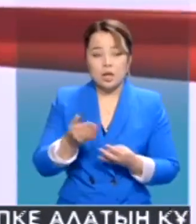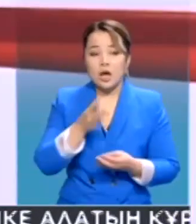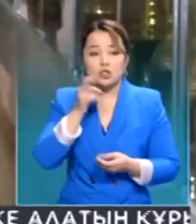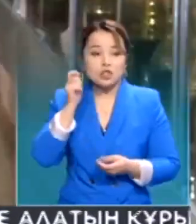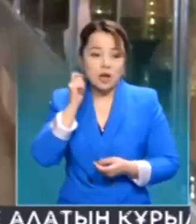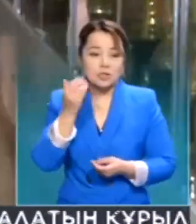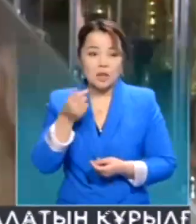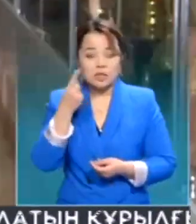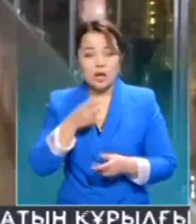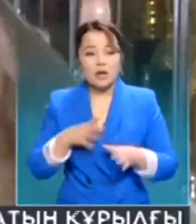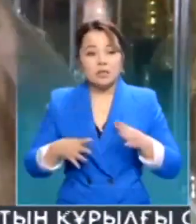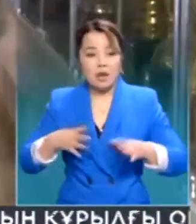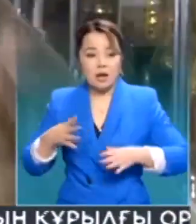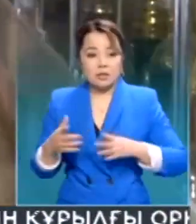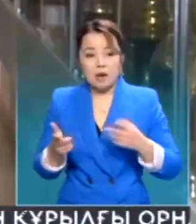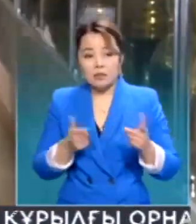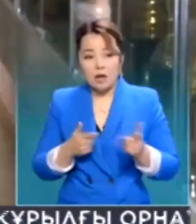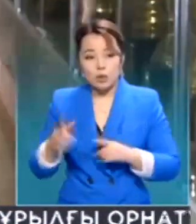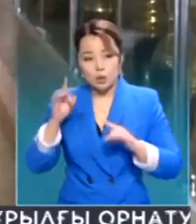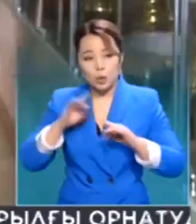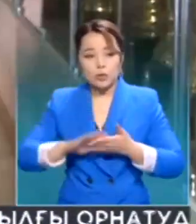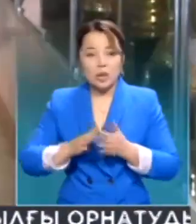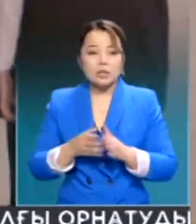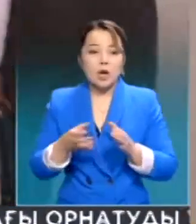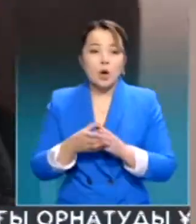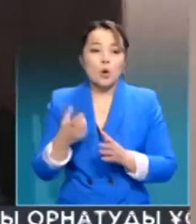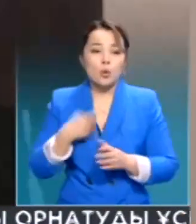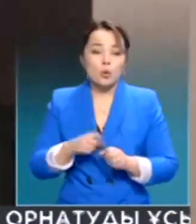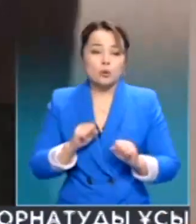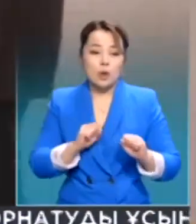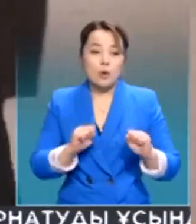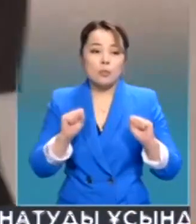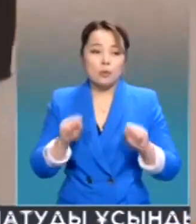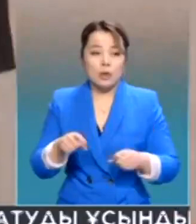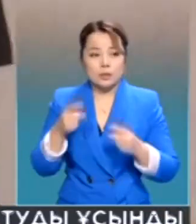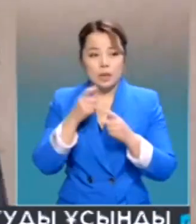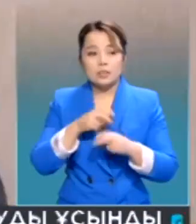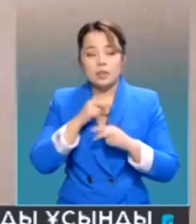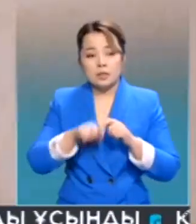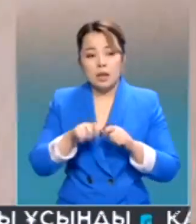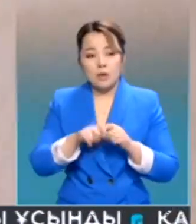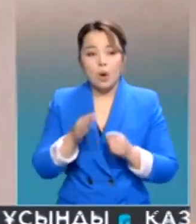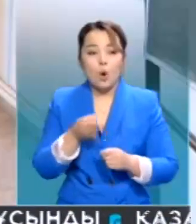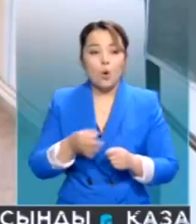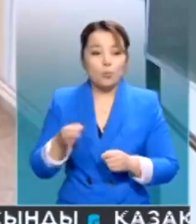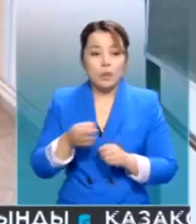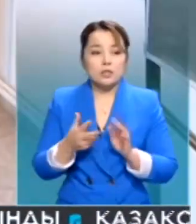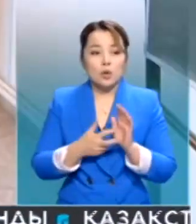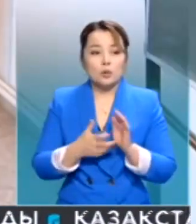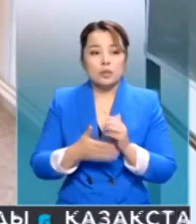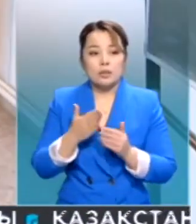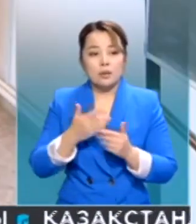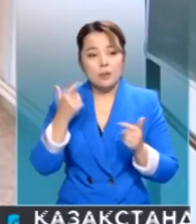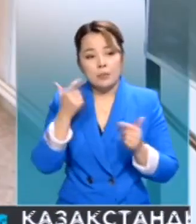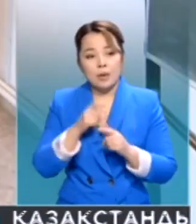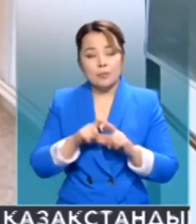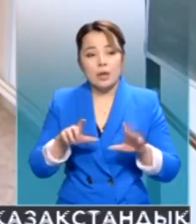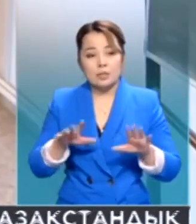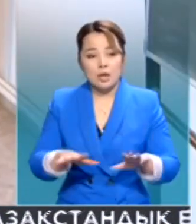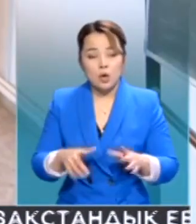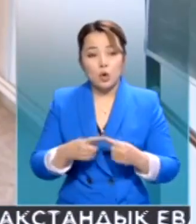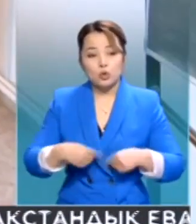жасы, физикалық дайындығы және төтенше жағдайда өзін өзі ұстай білуі ескеріледі. Облыста 800-ден астам білім беру